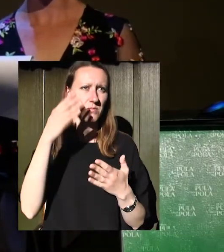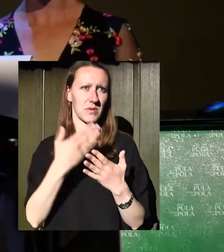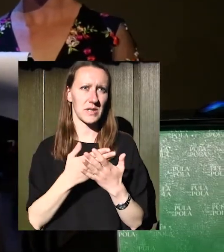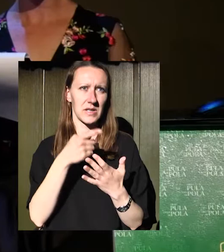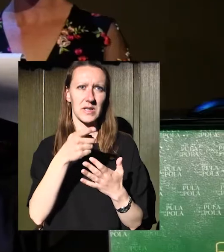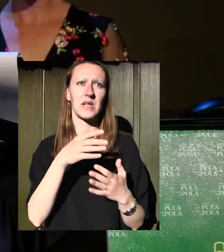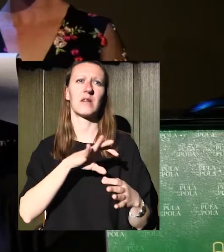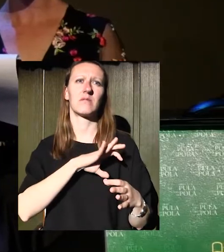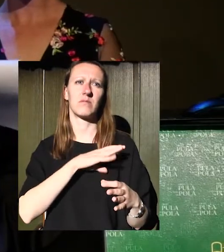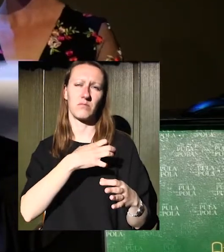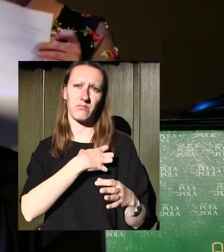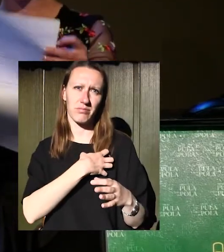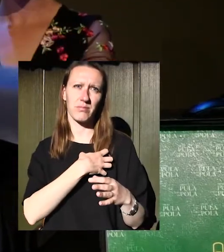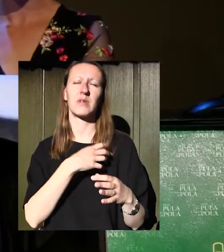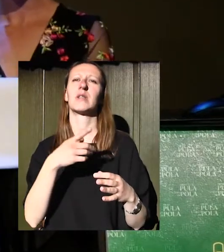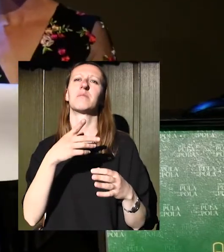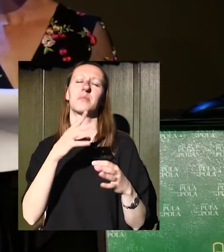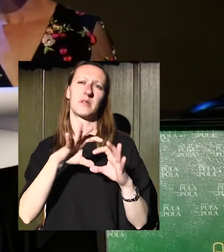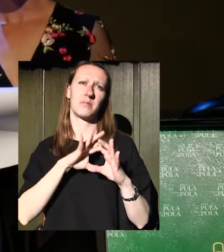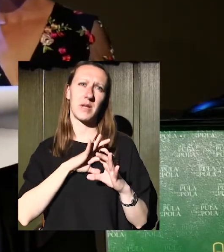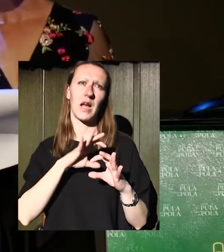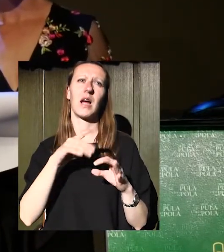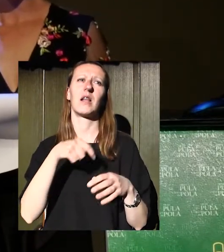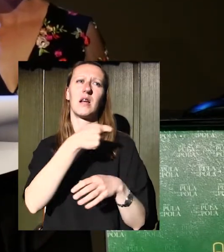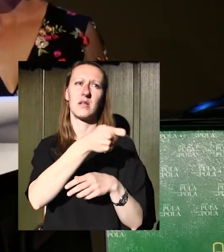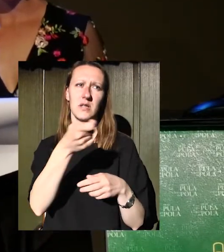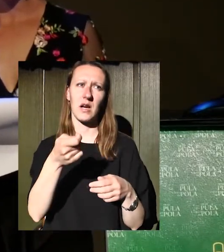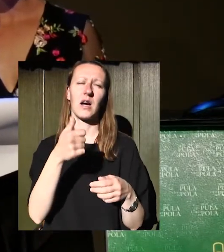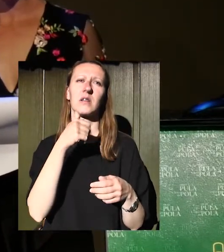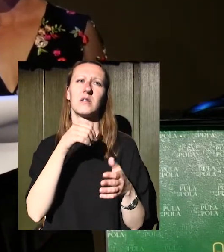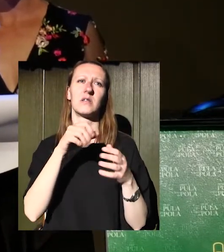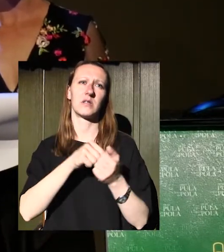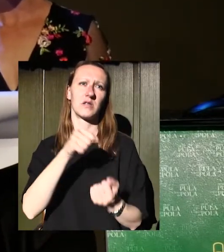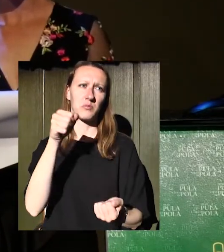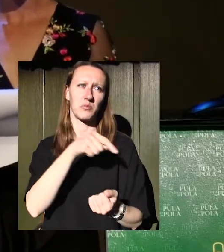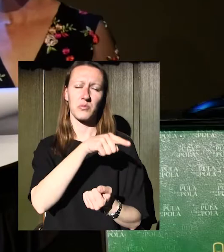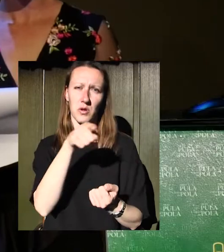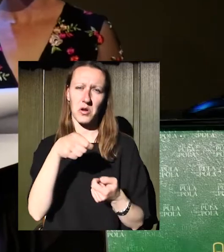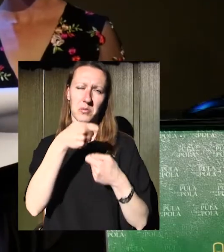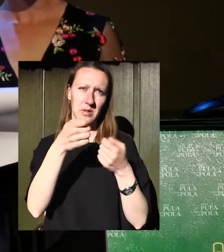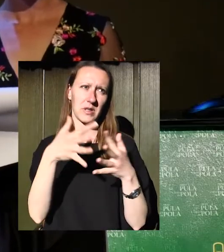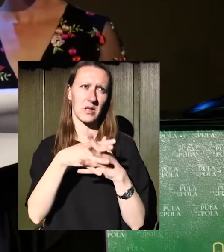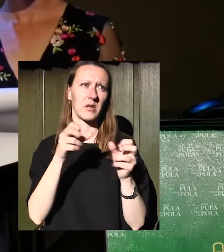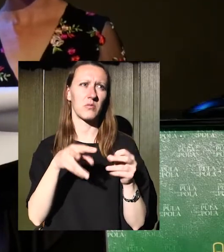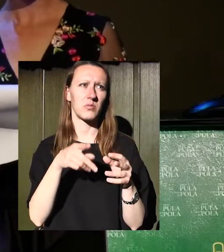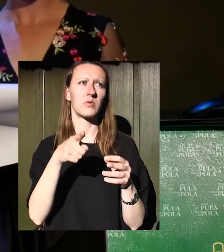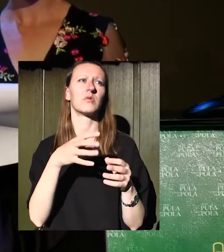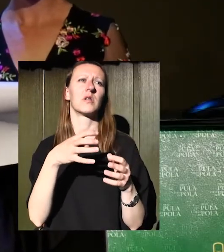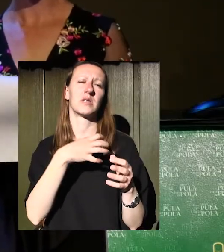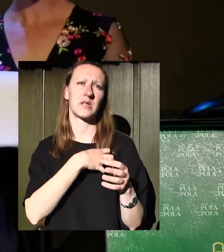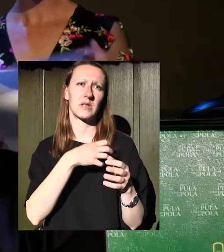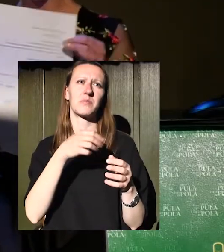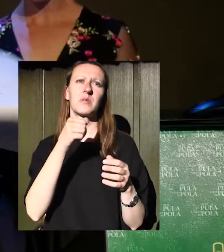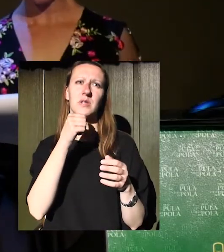città di Pola. L'uscente consiglio municipale ha emanato la delibera sull'assegnazione del diploma di benemerenza della città di Pola, lo